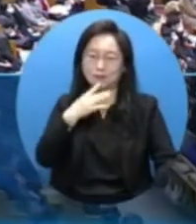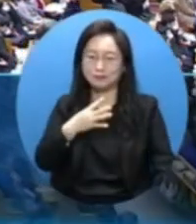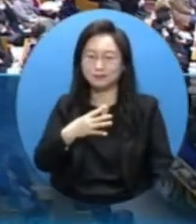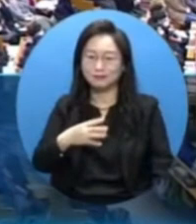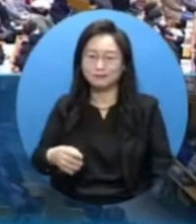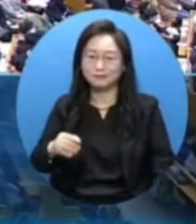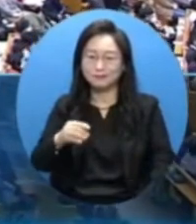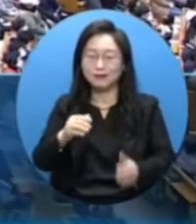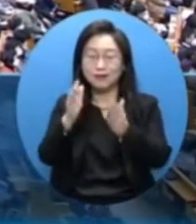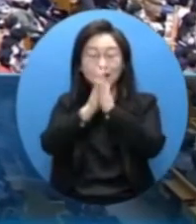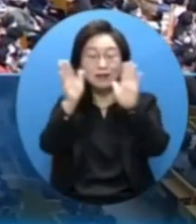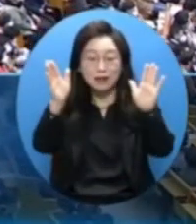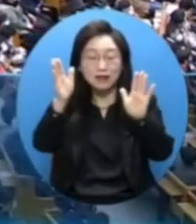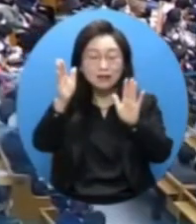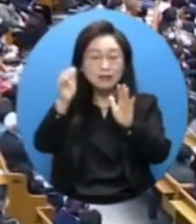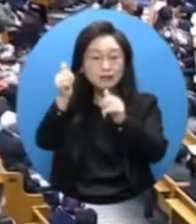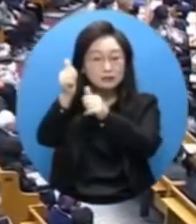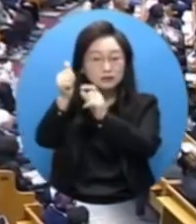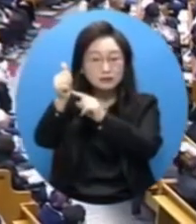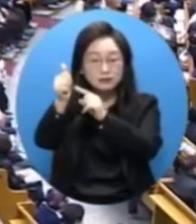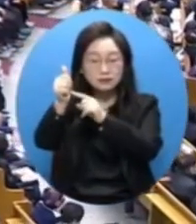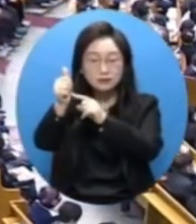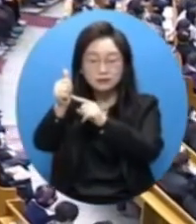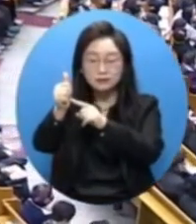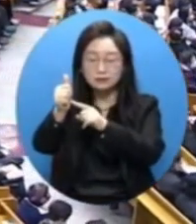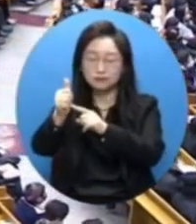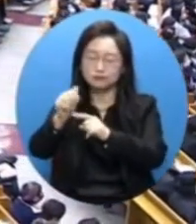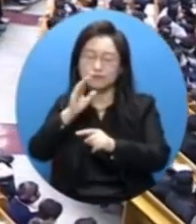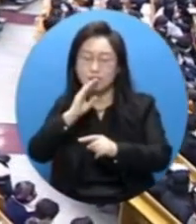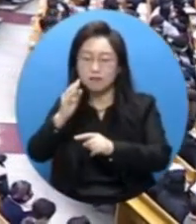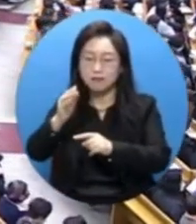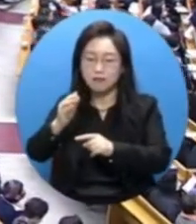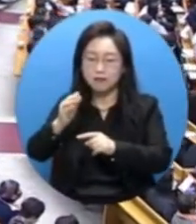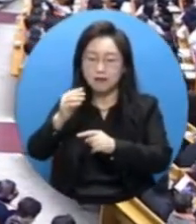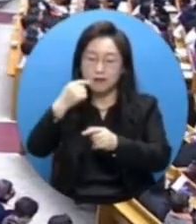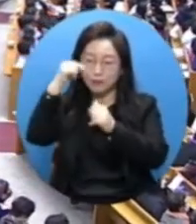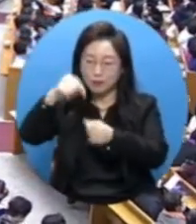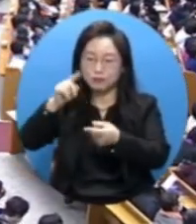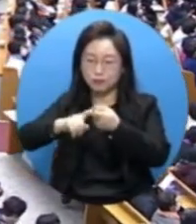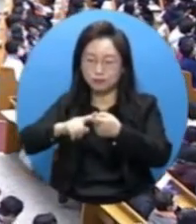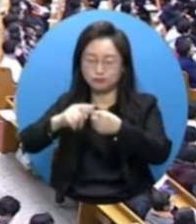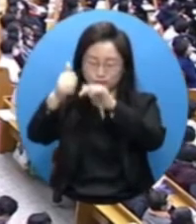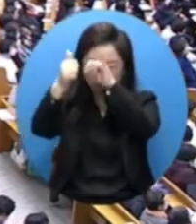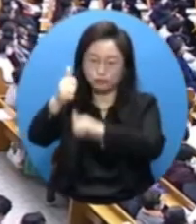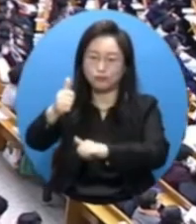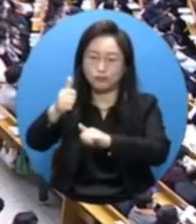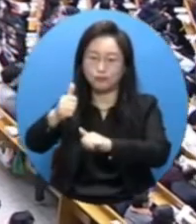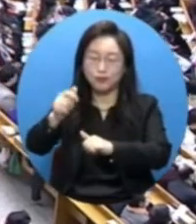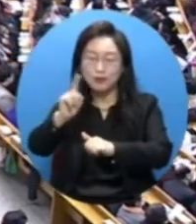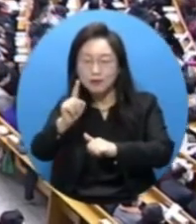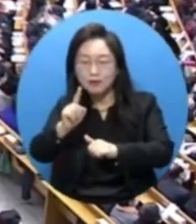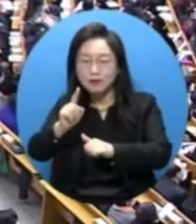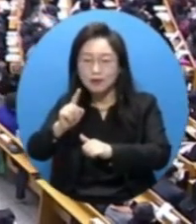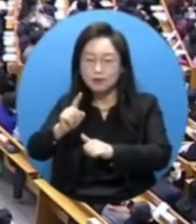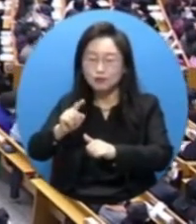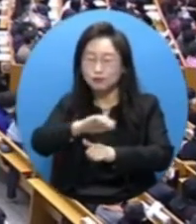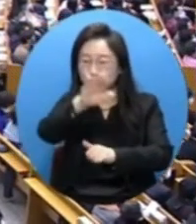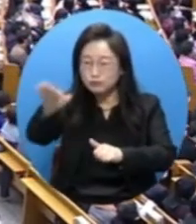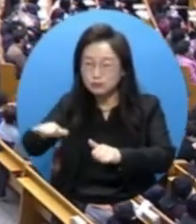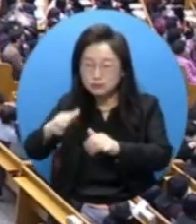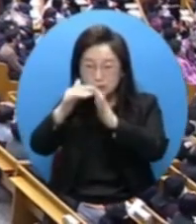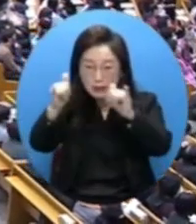갈렙은 이야기했습니다 갈렙은 하나님께 충성한 자였습니다 변하는 사람을 믿고 오자고 따라가며 사람에게 충성하는 우리가